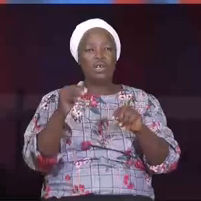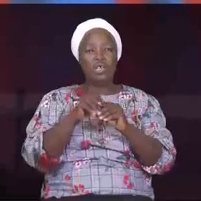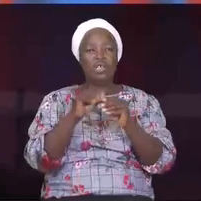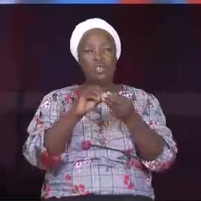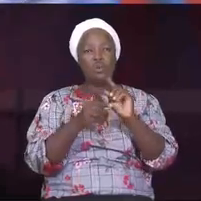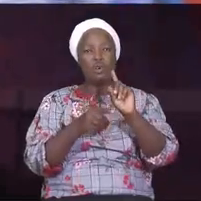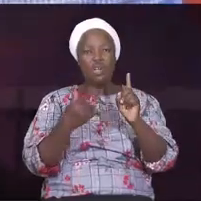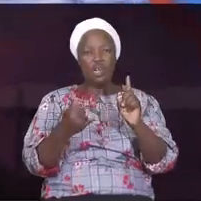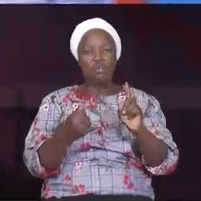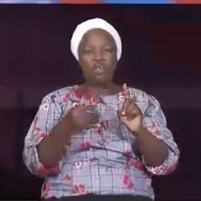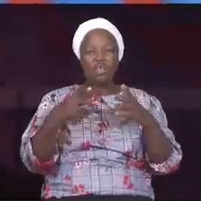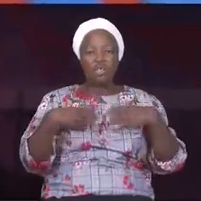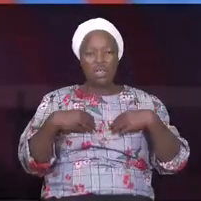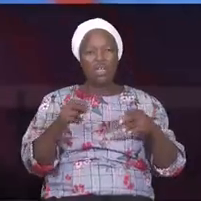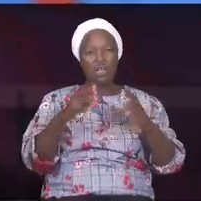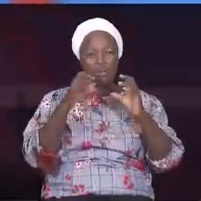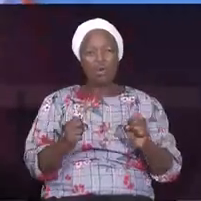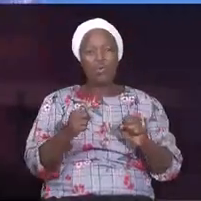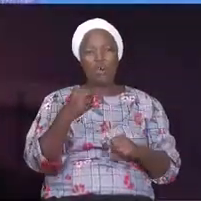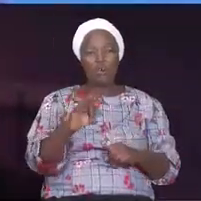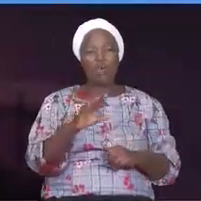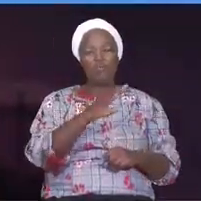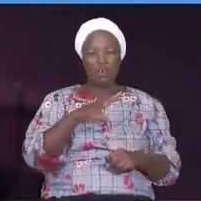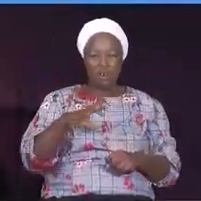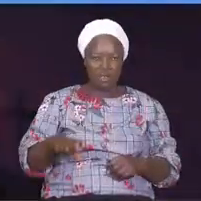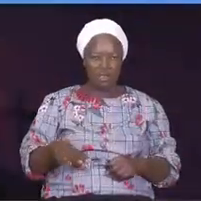optimiste de Christ. Premier point alors,